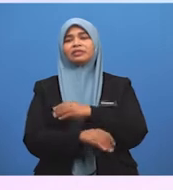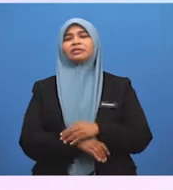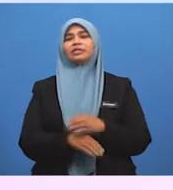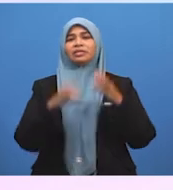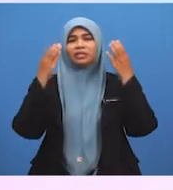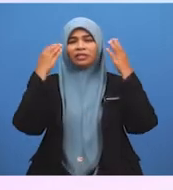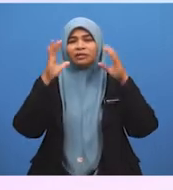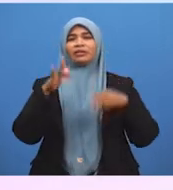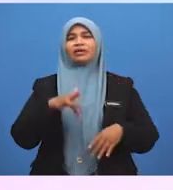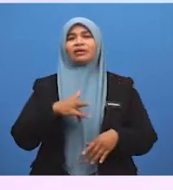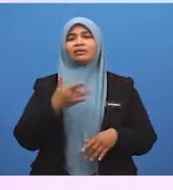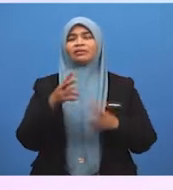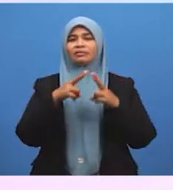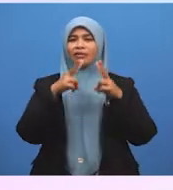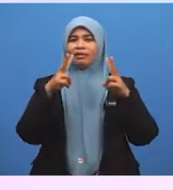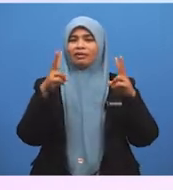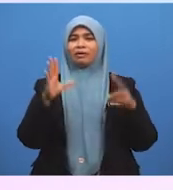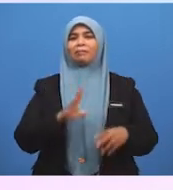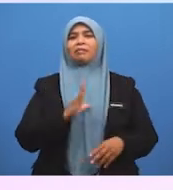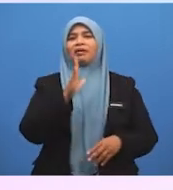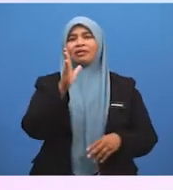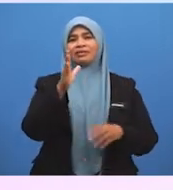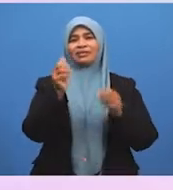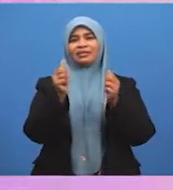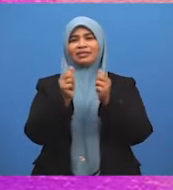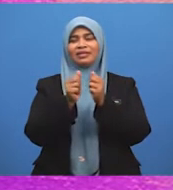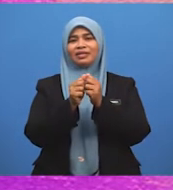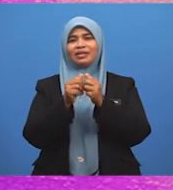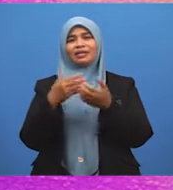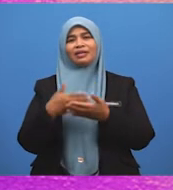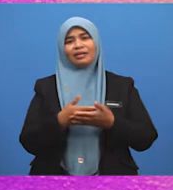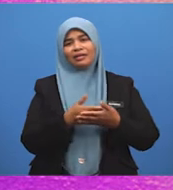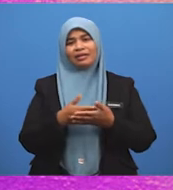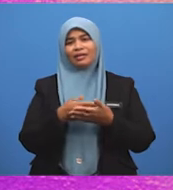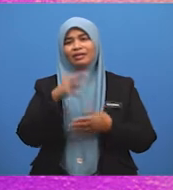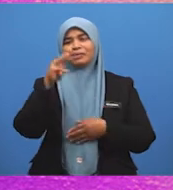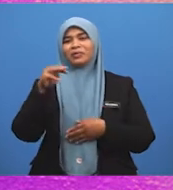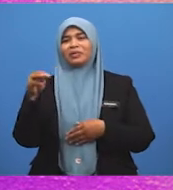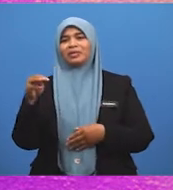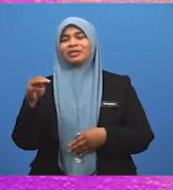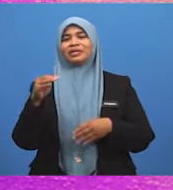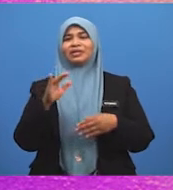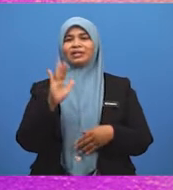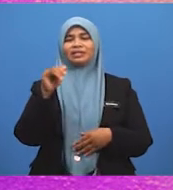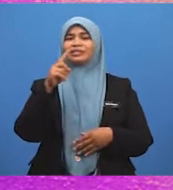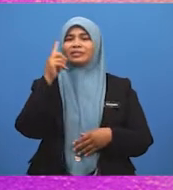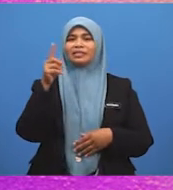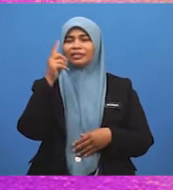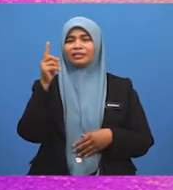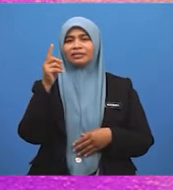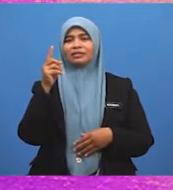Cikgu berasa sangat bangga dengan anak-anak murid saya yang